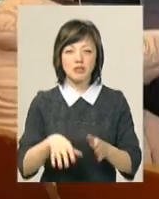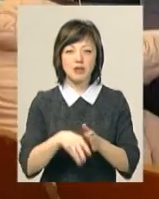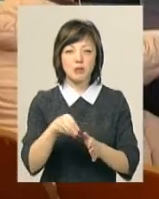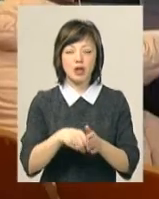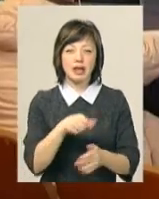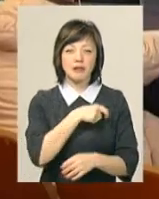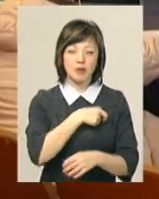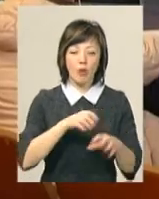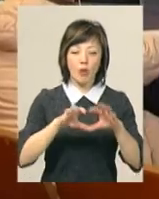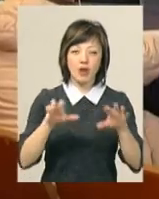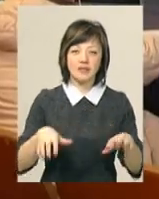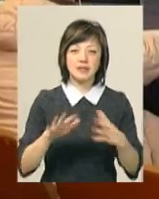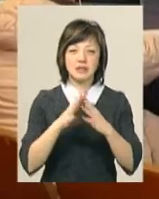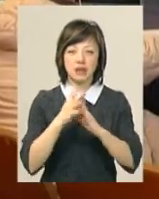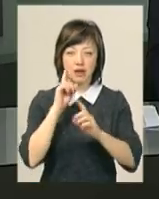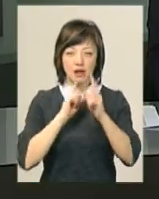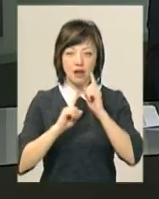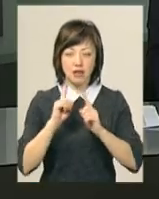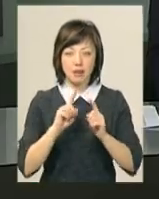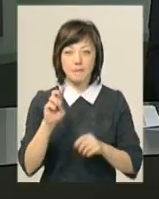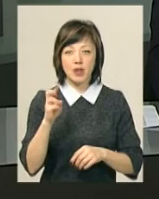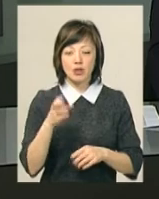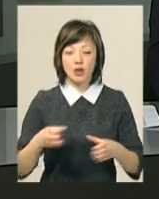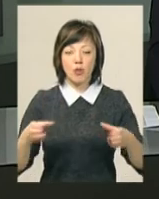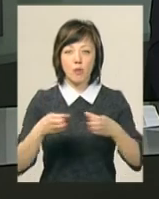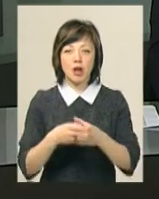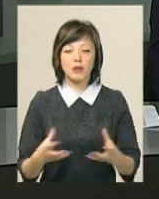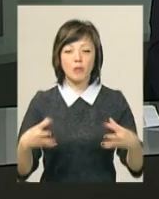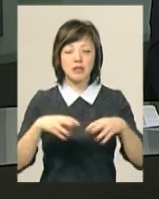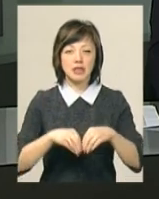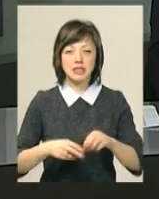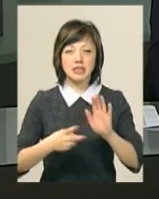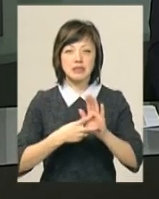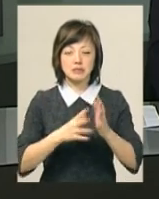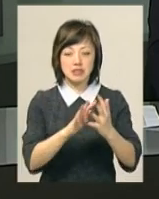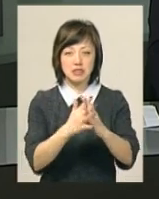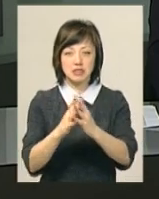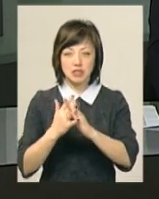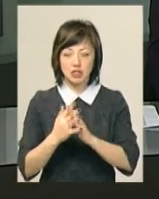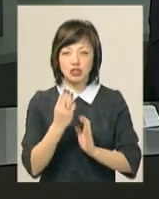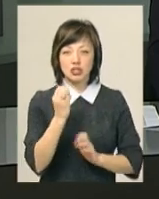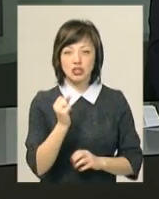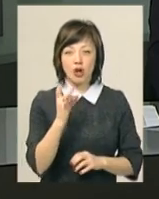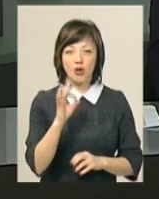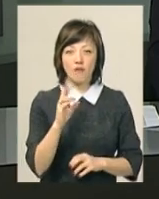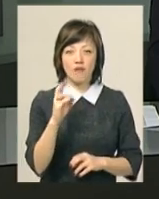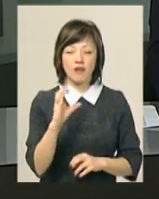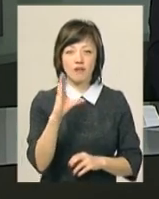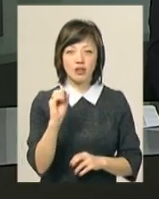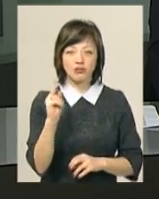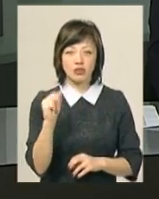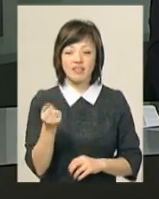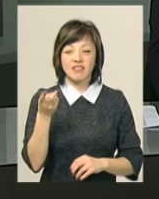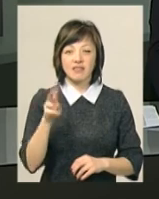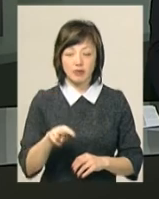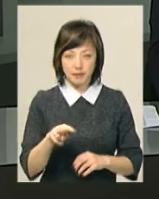голів сільських та селищних рад. Нагадаю, Білогірська громада об'єднала сім населених пунктів, Шаровечківська – дві. Зараз в області,